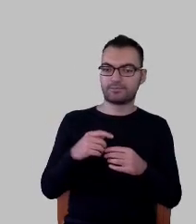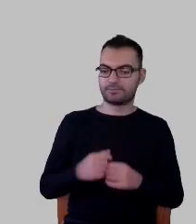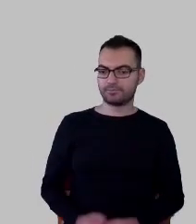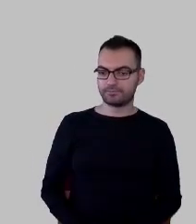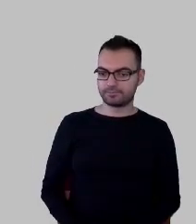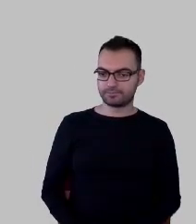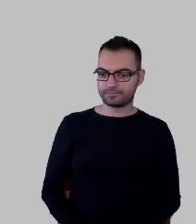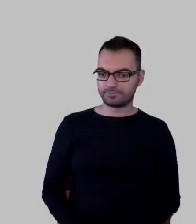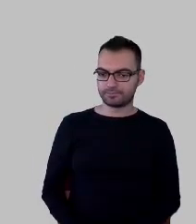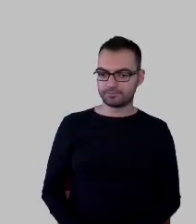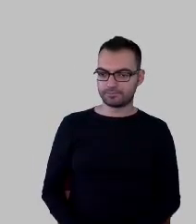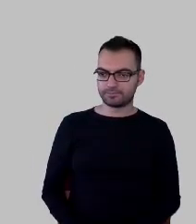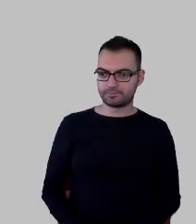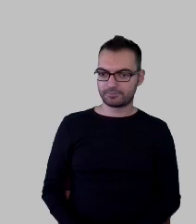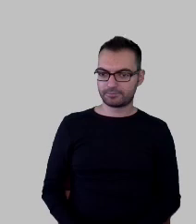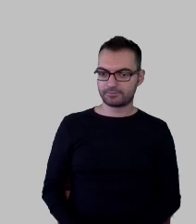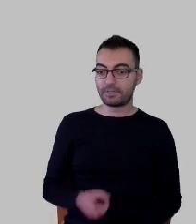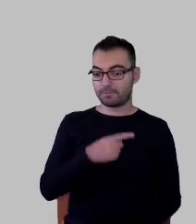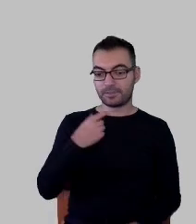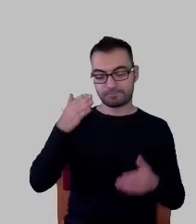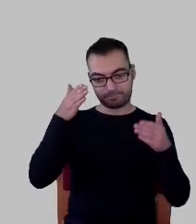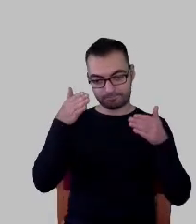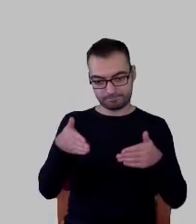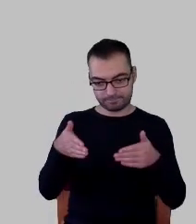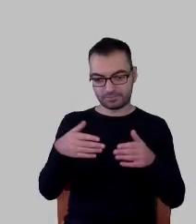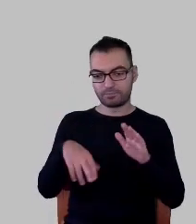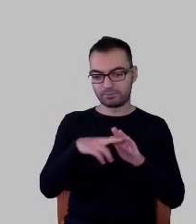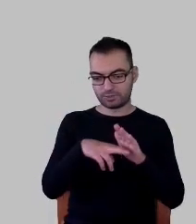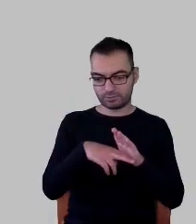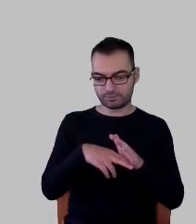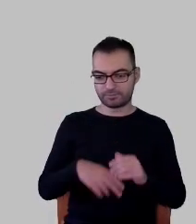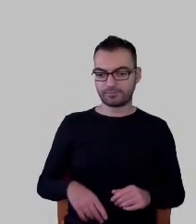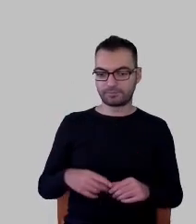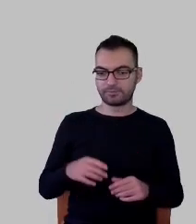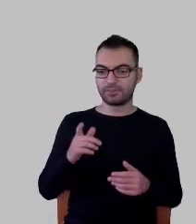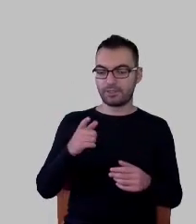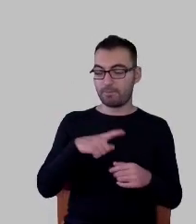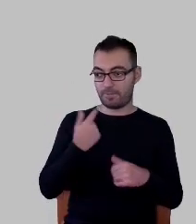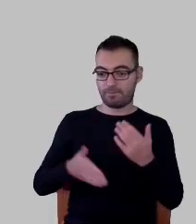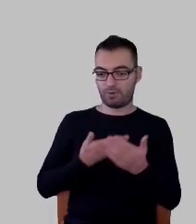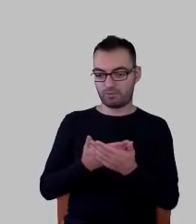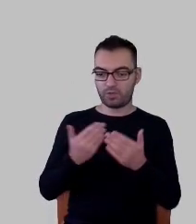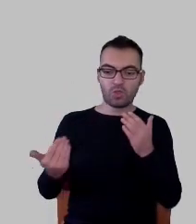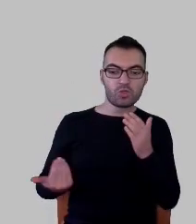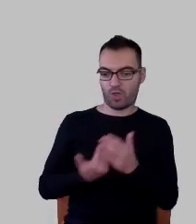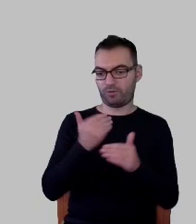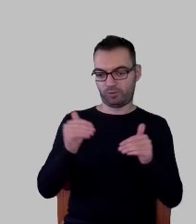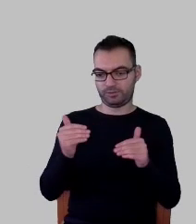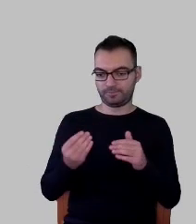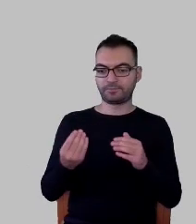zapewnia. To, na co zwróciliśmy uwagę w przepisach i co Państwu zaproponowaliśmy, to nowe